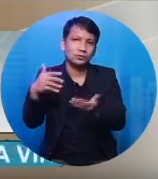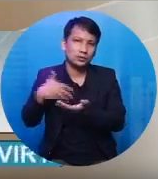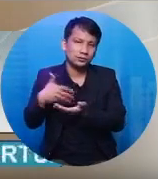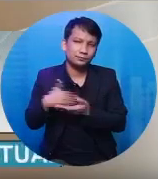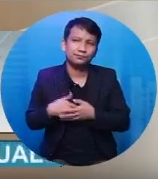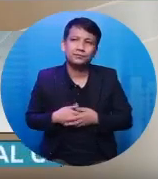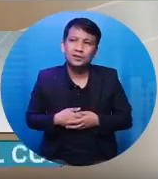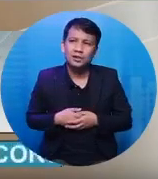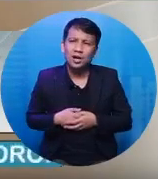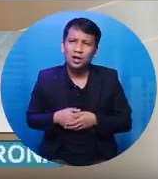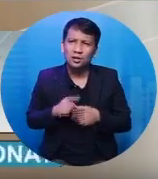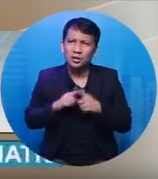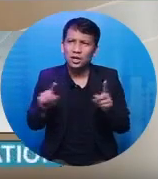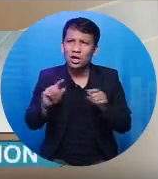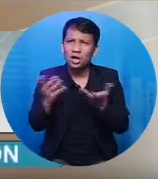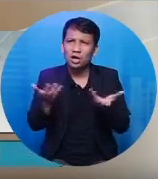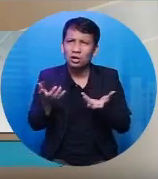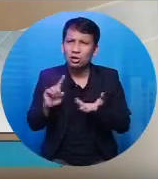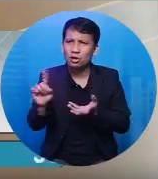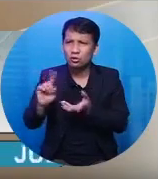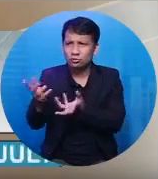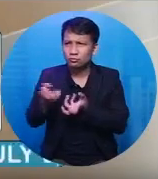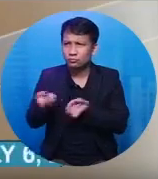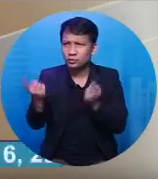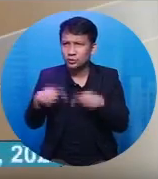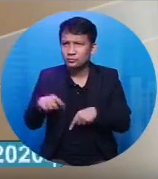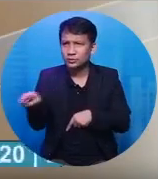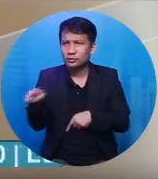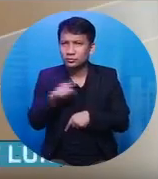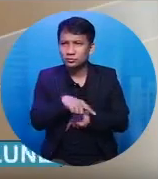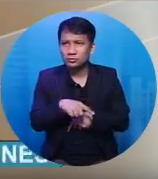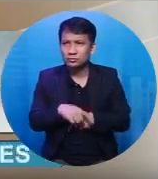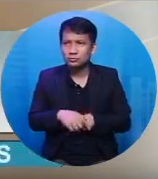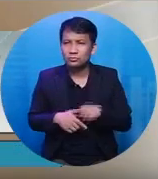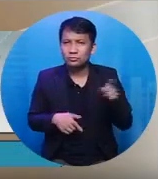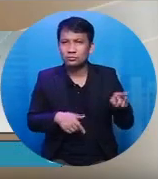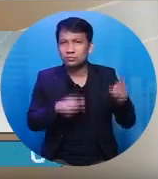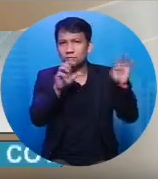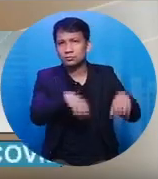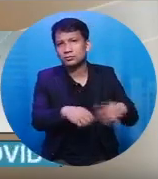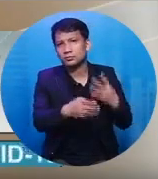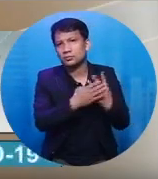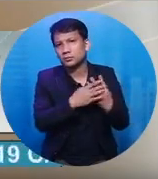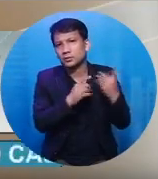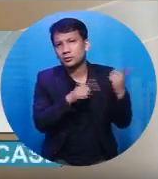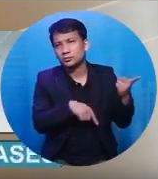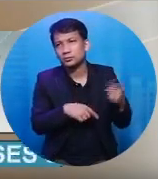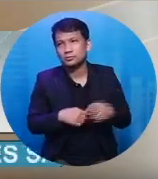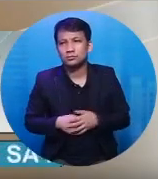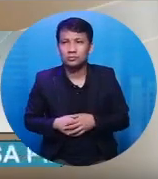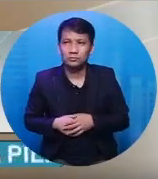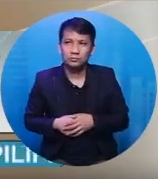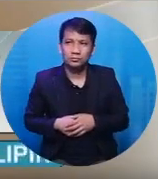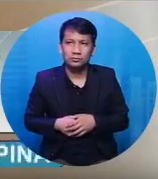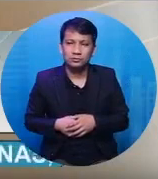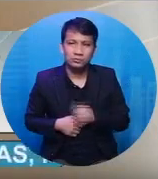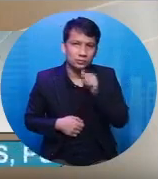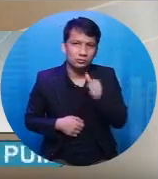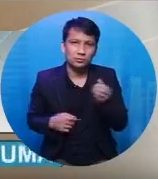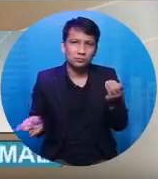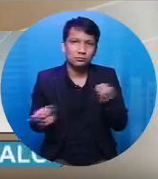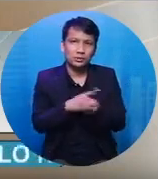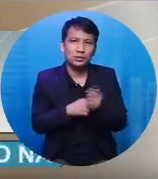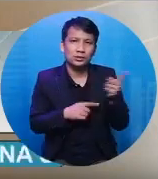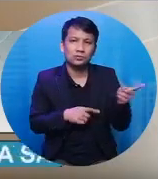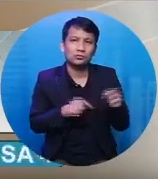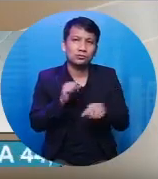Okay. Ano pong gusto niyo mangyari, ma'am? Makulong na lang po sila. Naku. At matanggal.